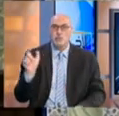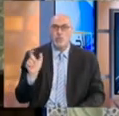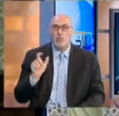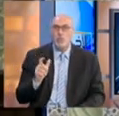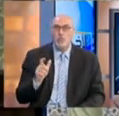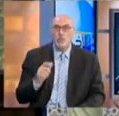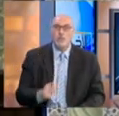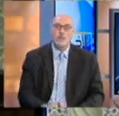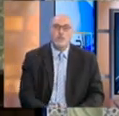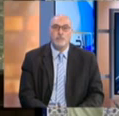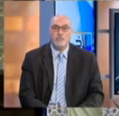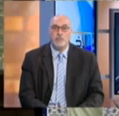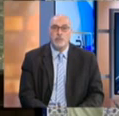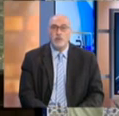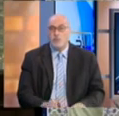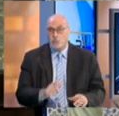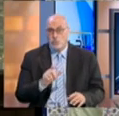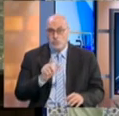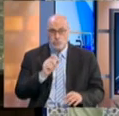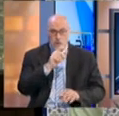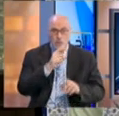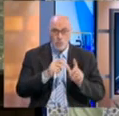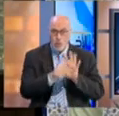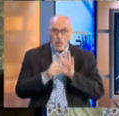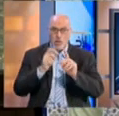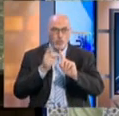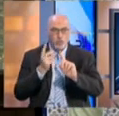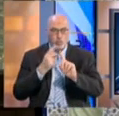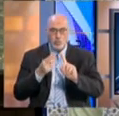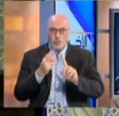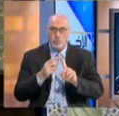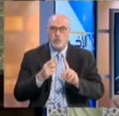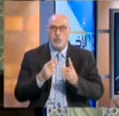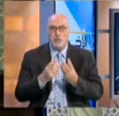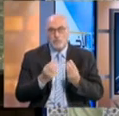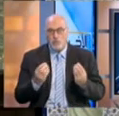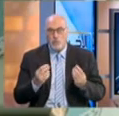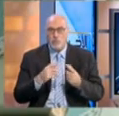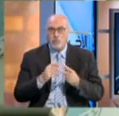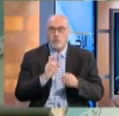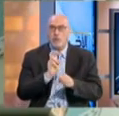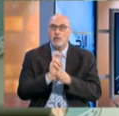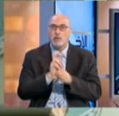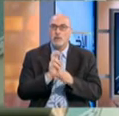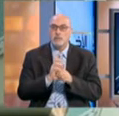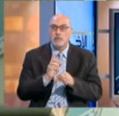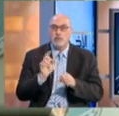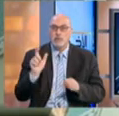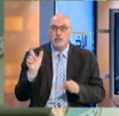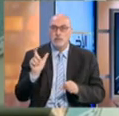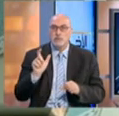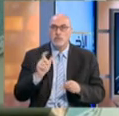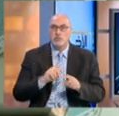الجزائرية، وهذا المسجد دائما وأبدا يحافظ على المذهب المالكي